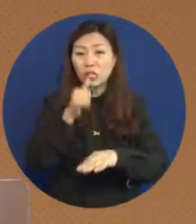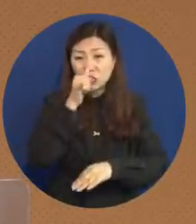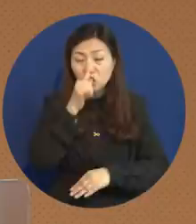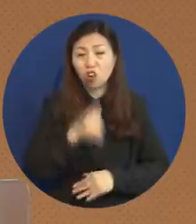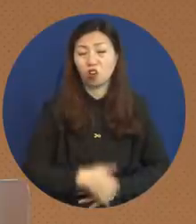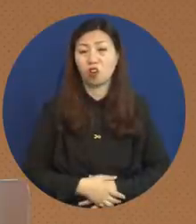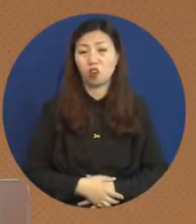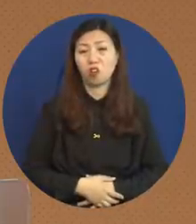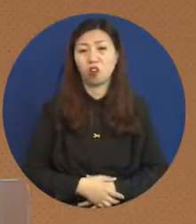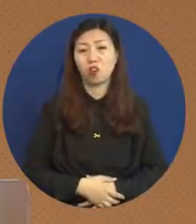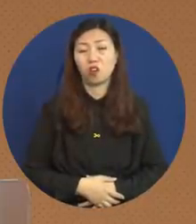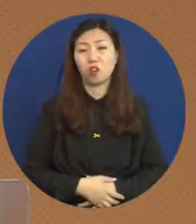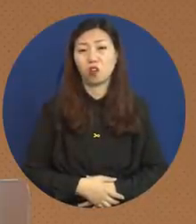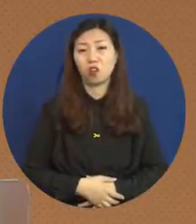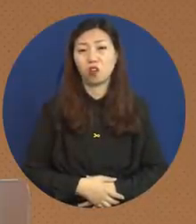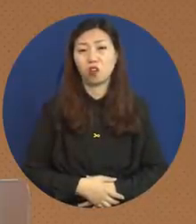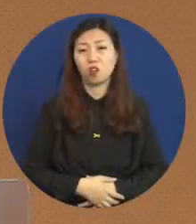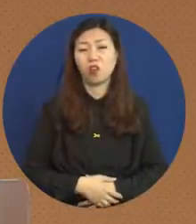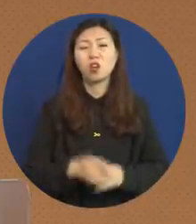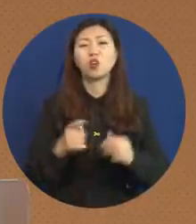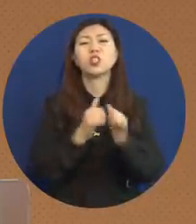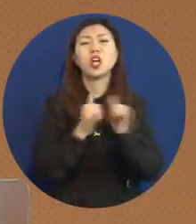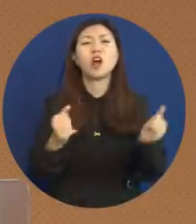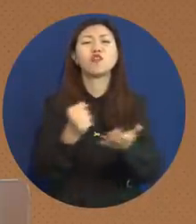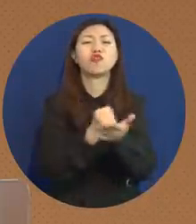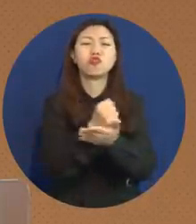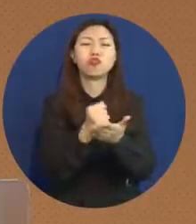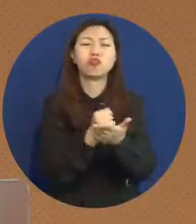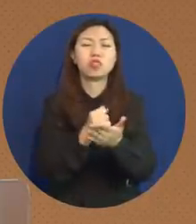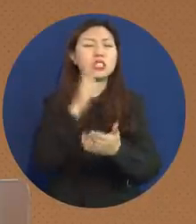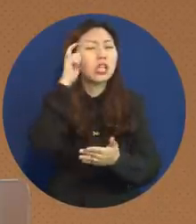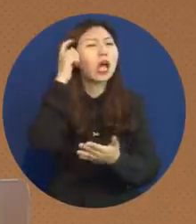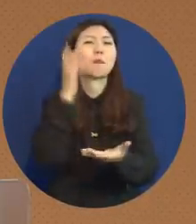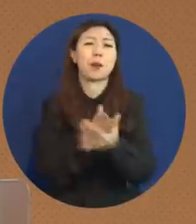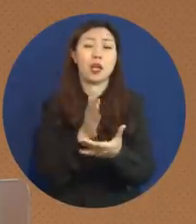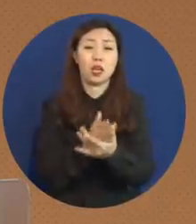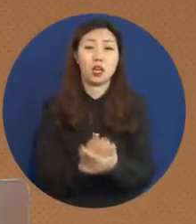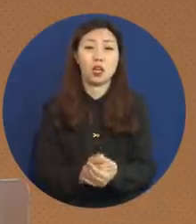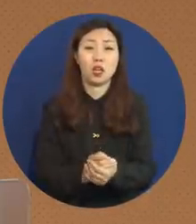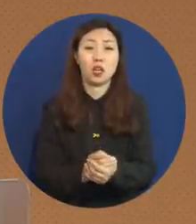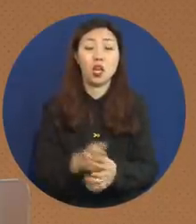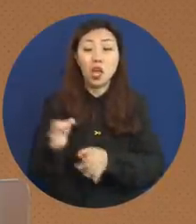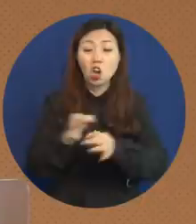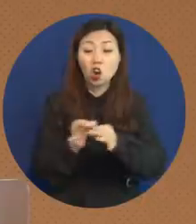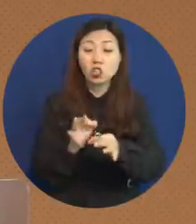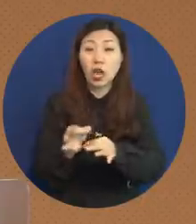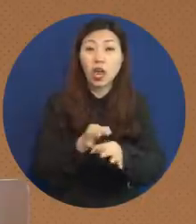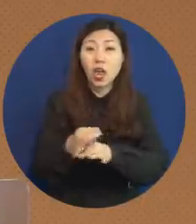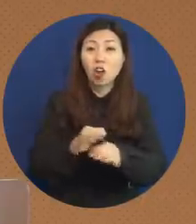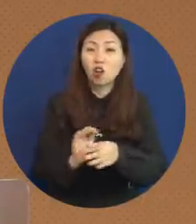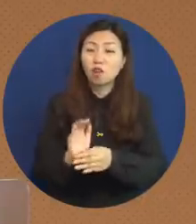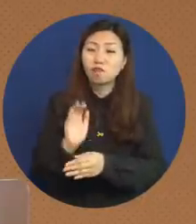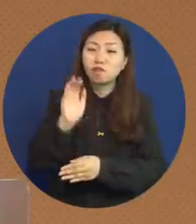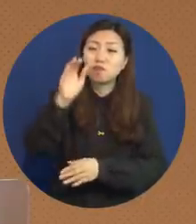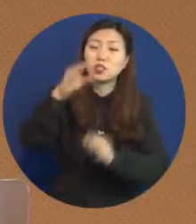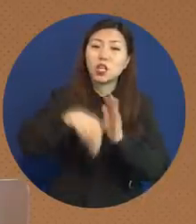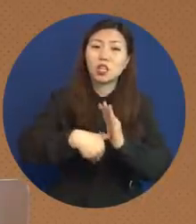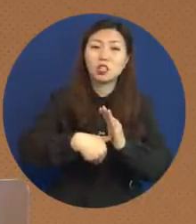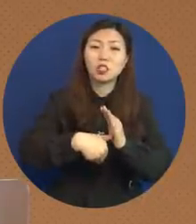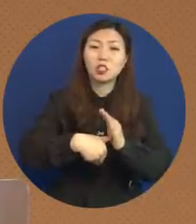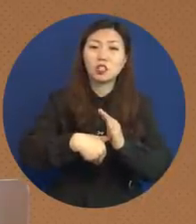되는 사람이 있고 이런데 그래서 다 사람의 운이다 이렇게 생각하면 안 돼. 경기가 상승할 때는 10명 중에